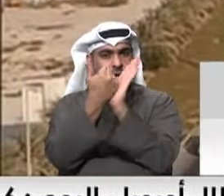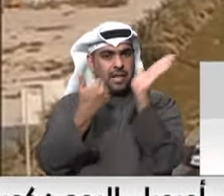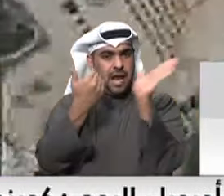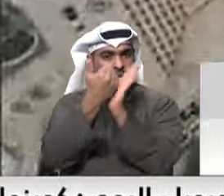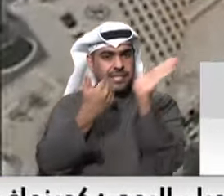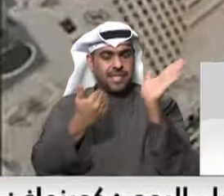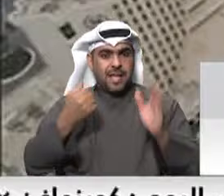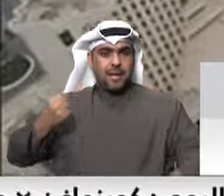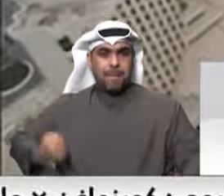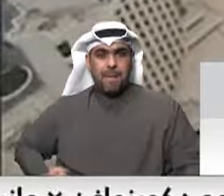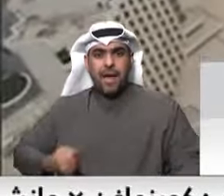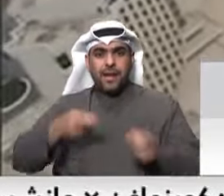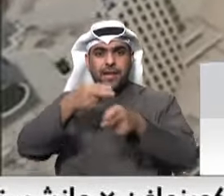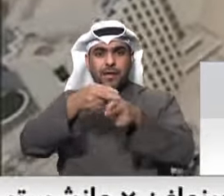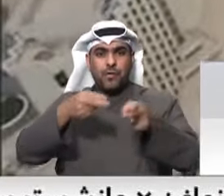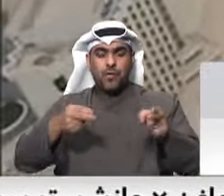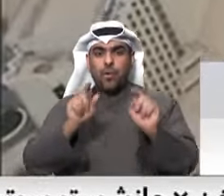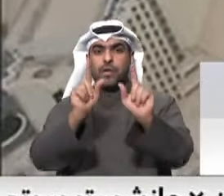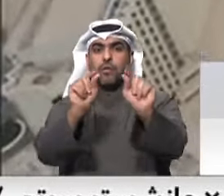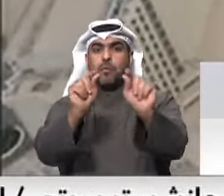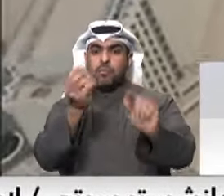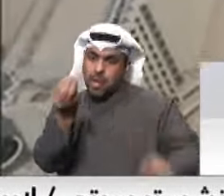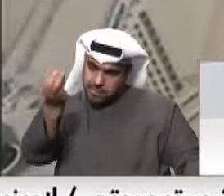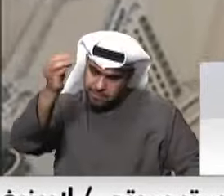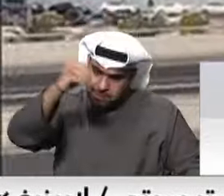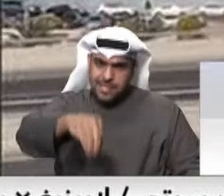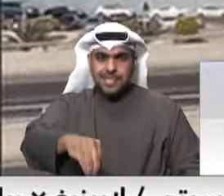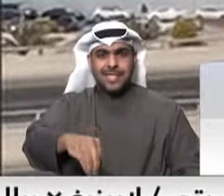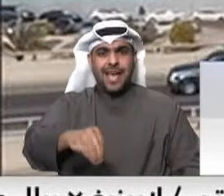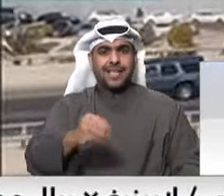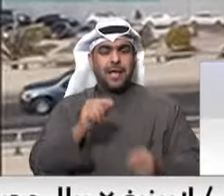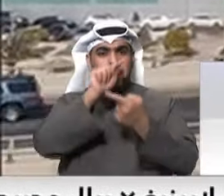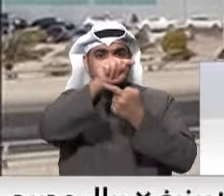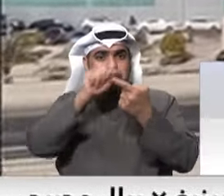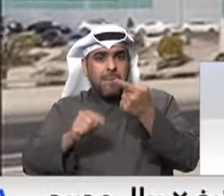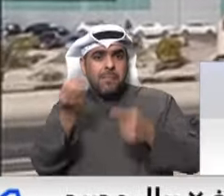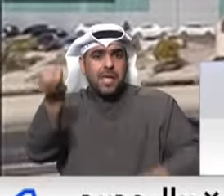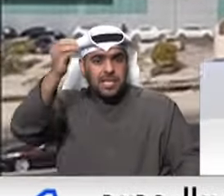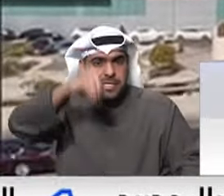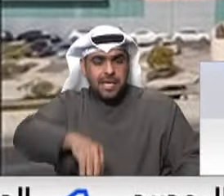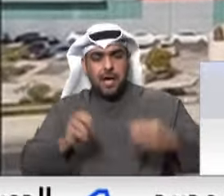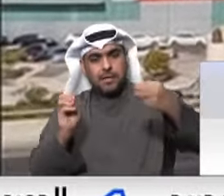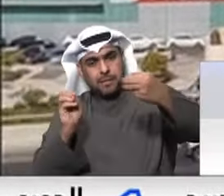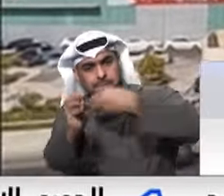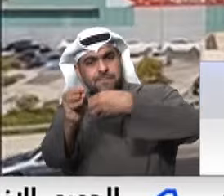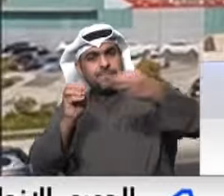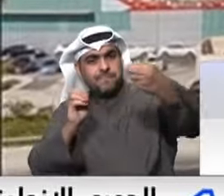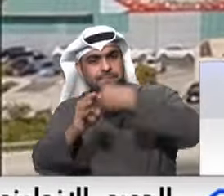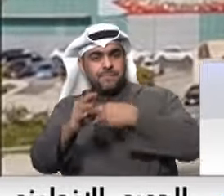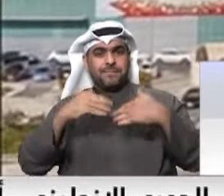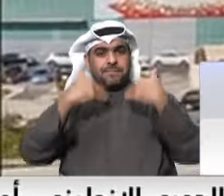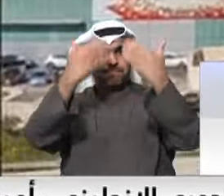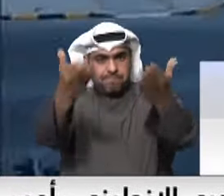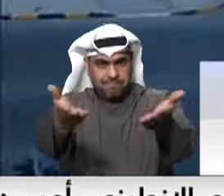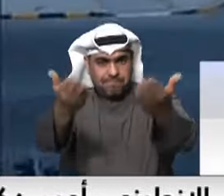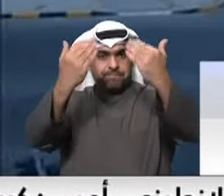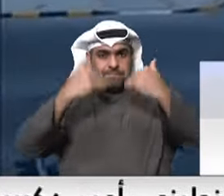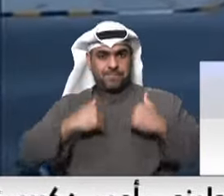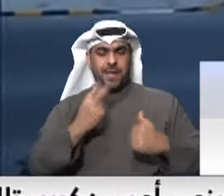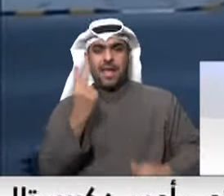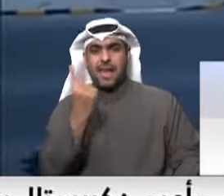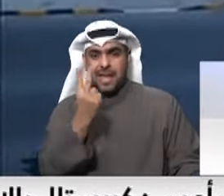من تطورات ايجابيه في ظل ارتفاع حجم التبادل التجاري بين البلدين ونمو الاستثمارات الكويتيه